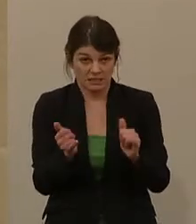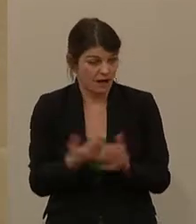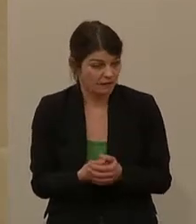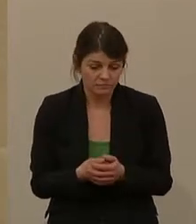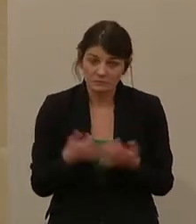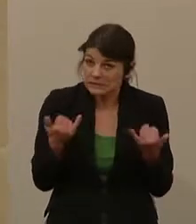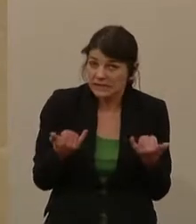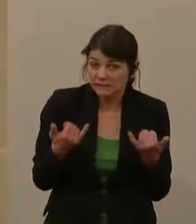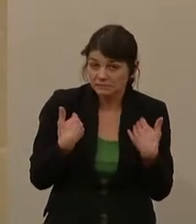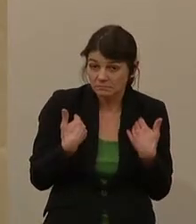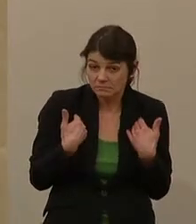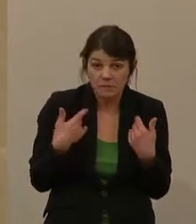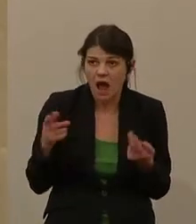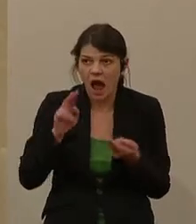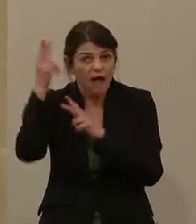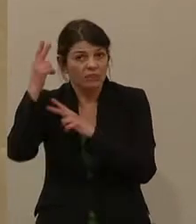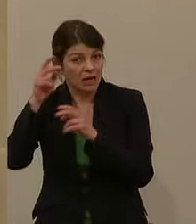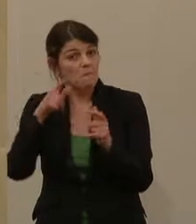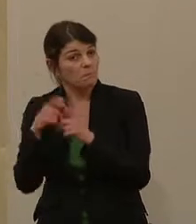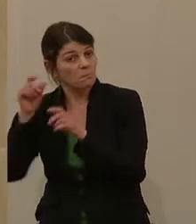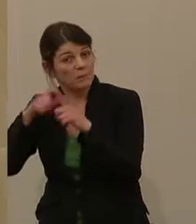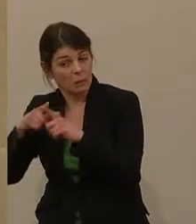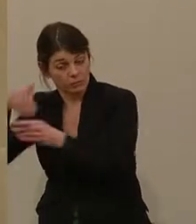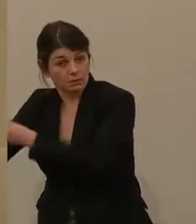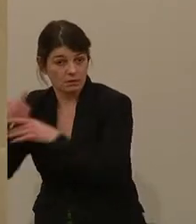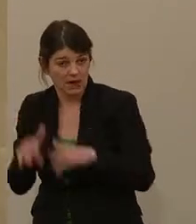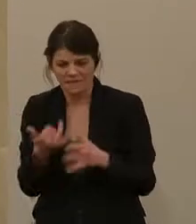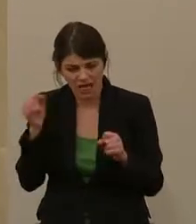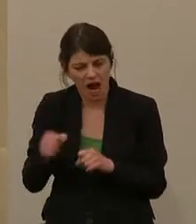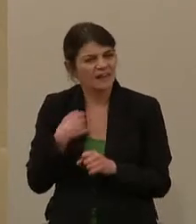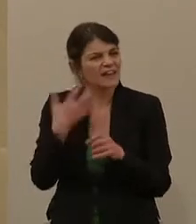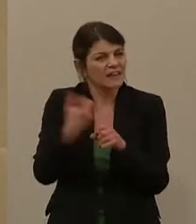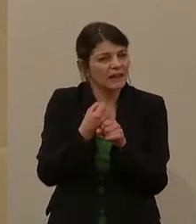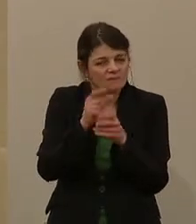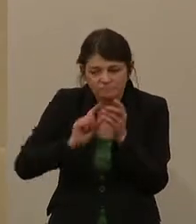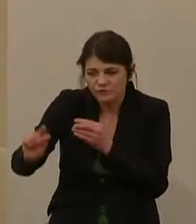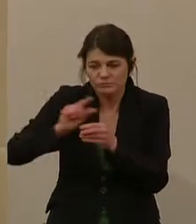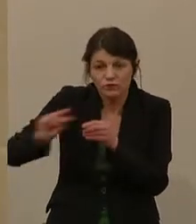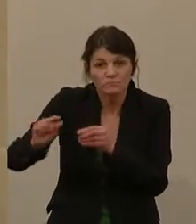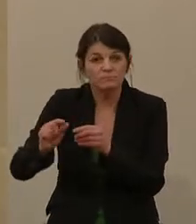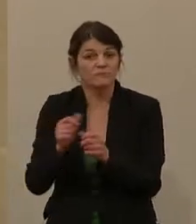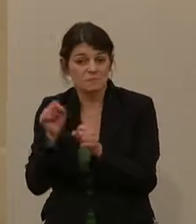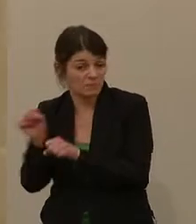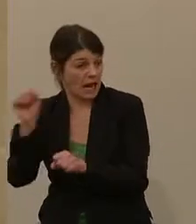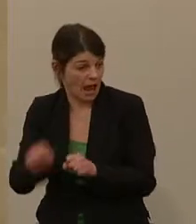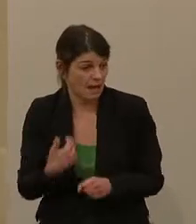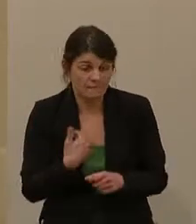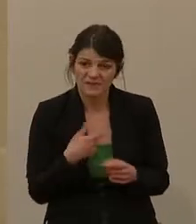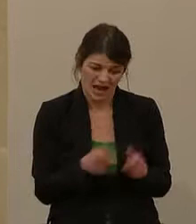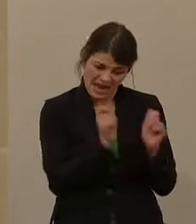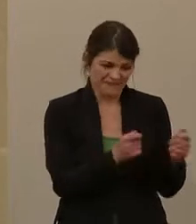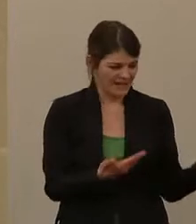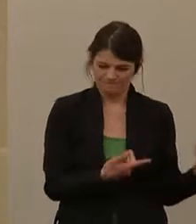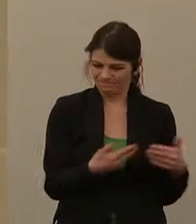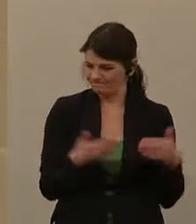es stellt sich schon die sieht ganz andere Instrumente der Bekämpfung dieser Gewinnverschiebungen vor, als die diesem Antrag oder in